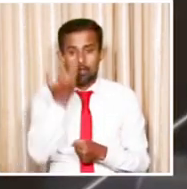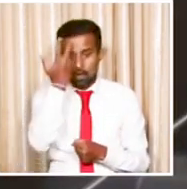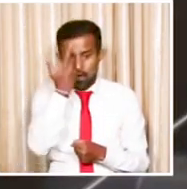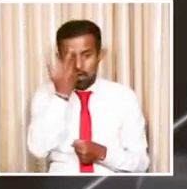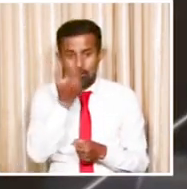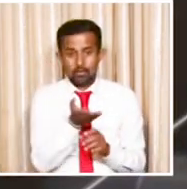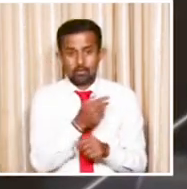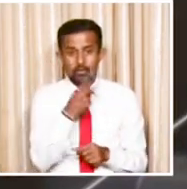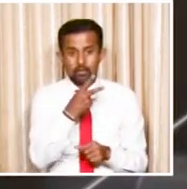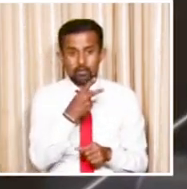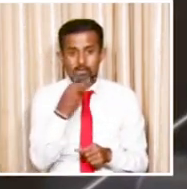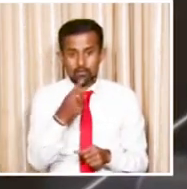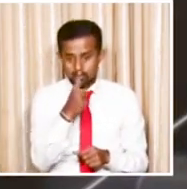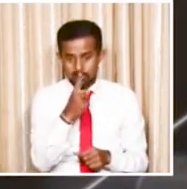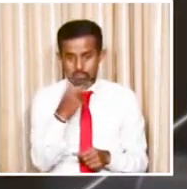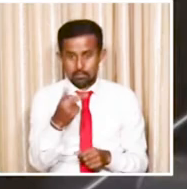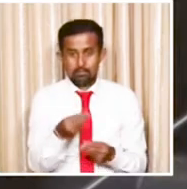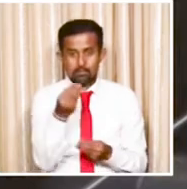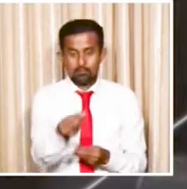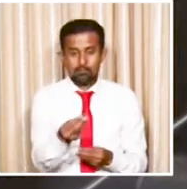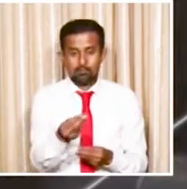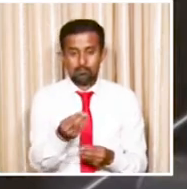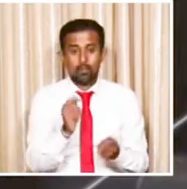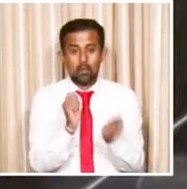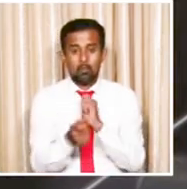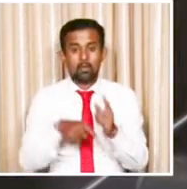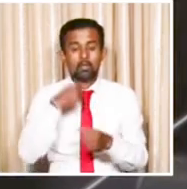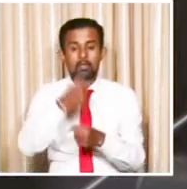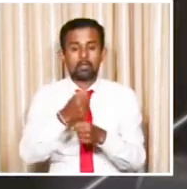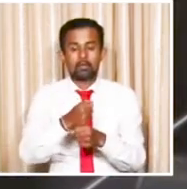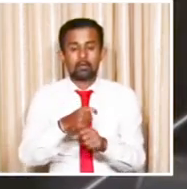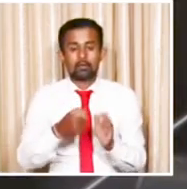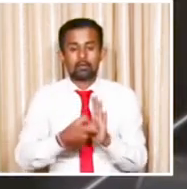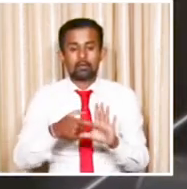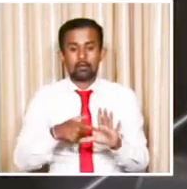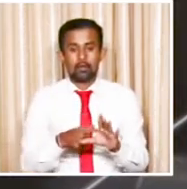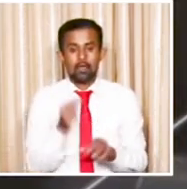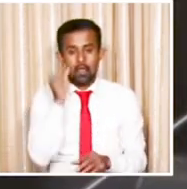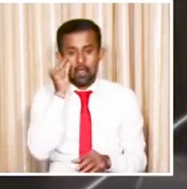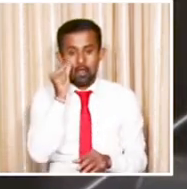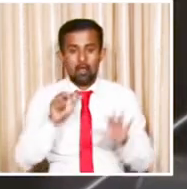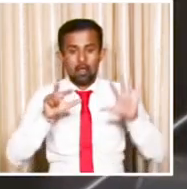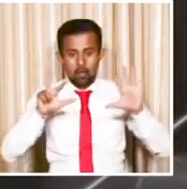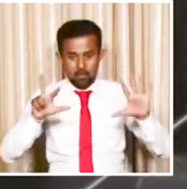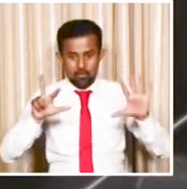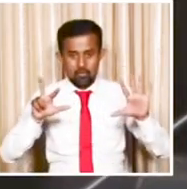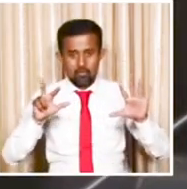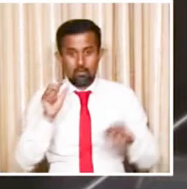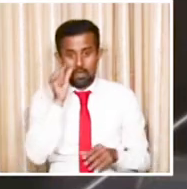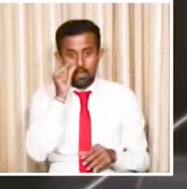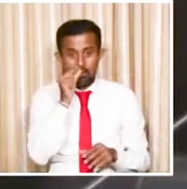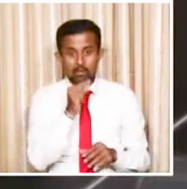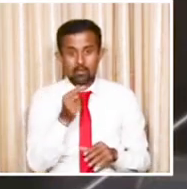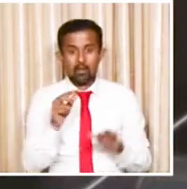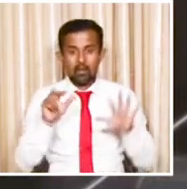මේකට ඉස්සෙල්ලා 1 2 දෙනවා කියන්නේ. ඊට පස්සේ ඒක පෙරලන්න ඊළඟ ආණ්ඩුව මොකද කළේ? 68ක් දෙන්න පොරොන්දු වුණා. 68ක්